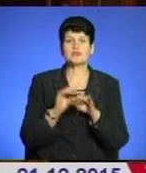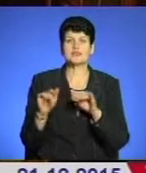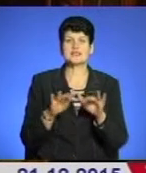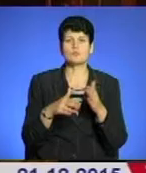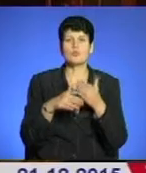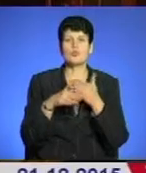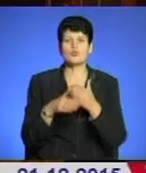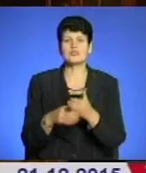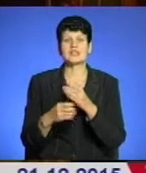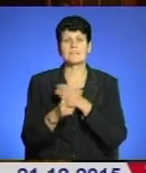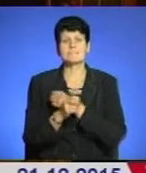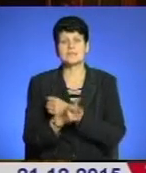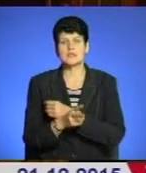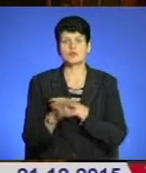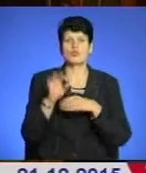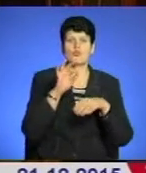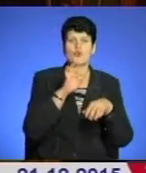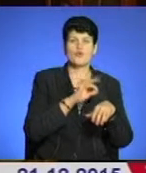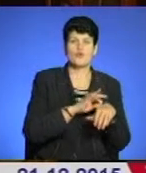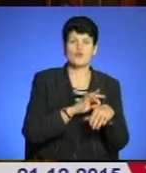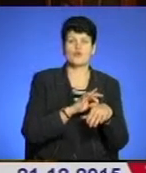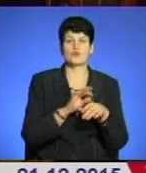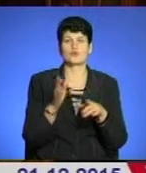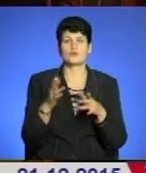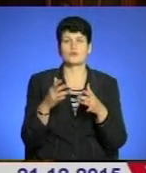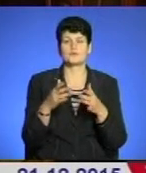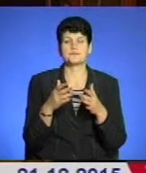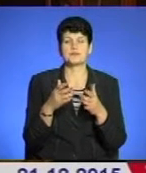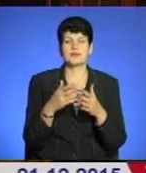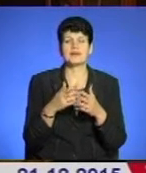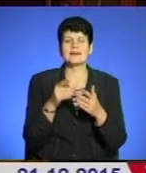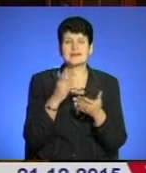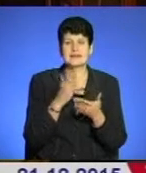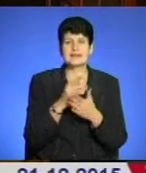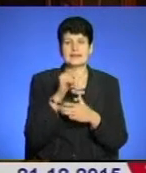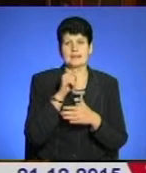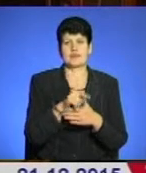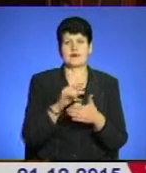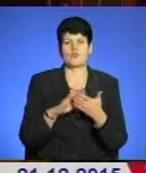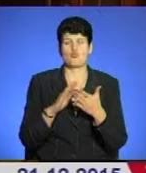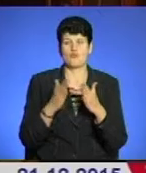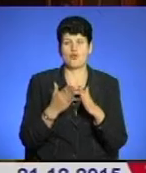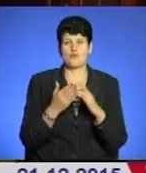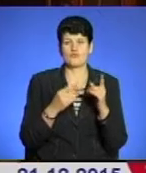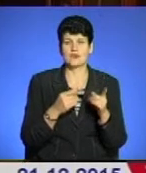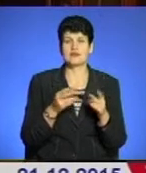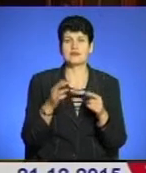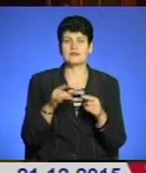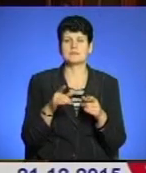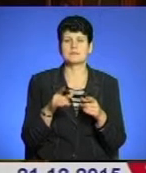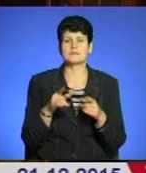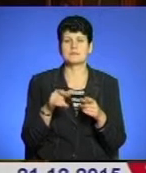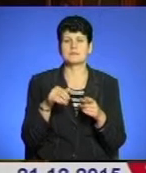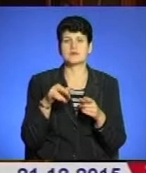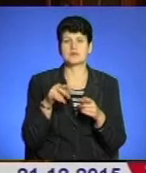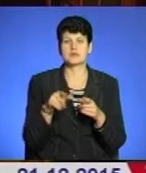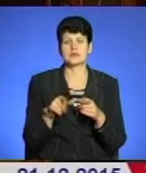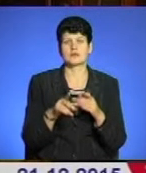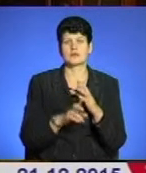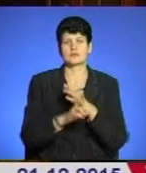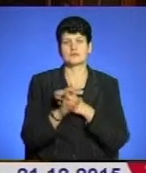помогти бідному, хворому, немічному, тобто є така умова, і прийти, власне, до